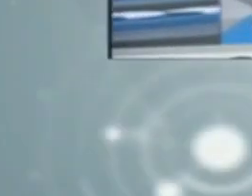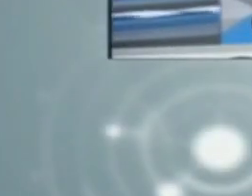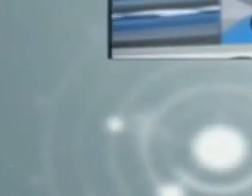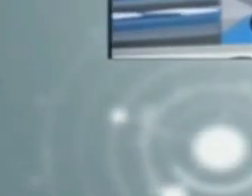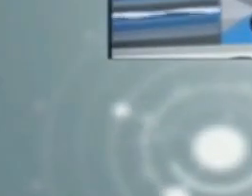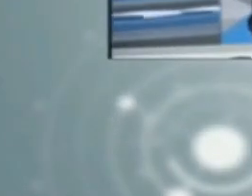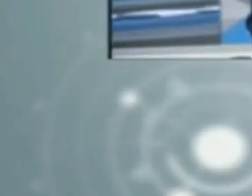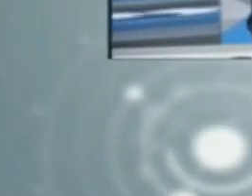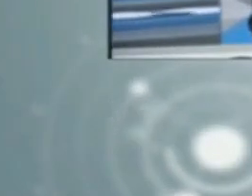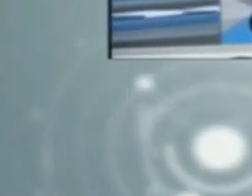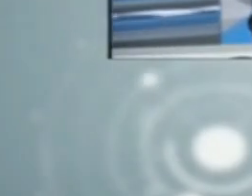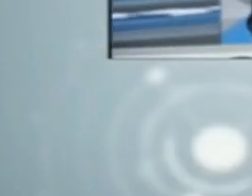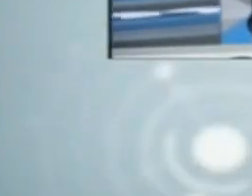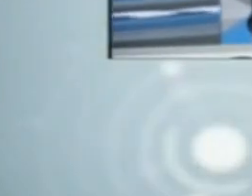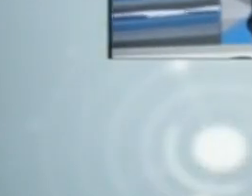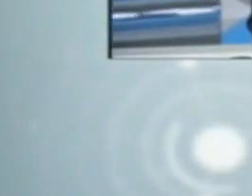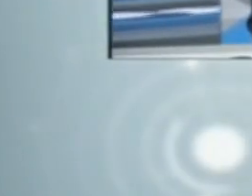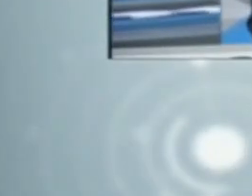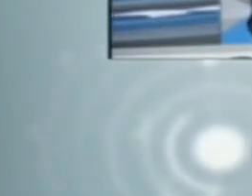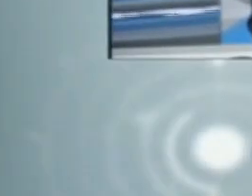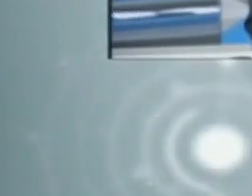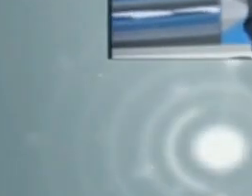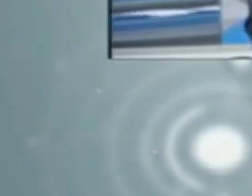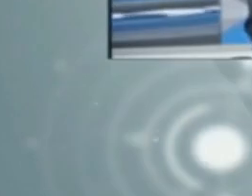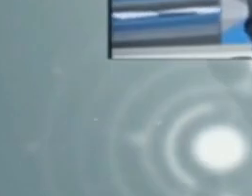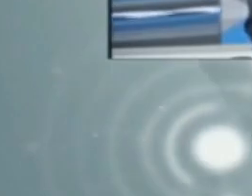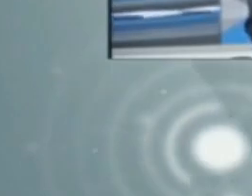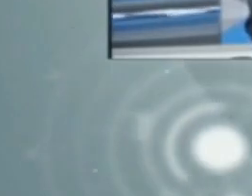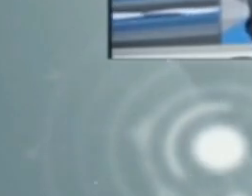شكرا لكم مشاهدينا الكرام، ونعود مرة أخرى إلى استوديو